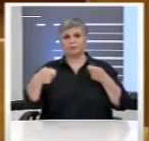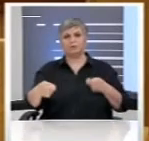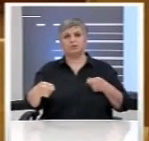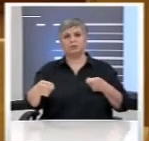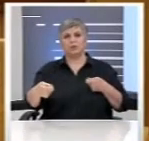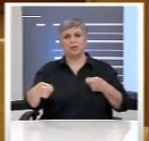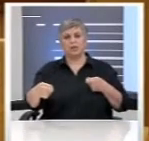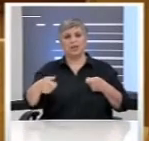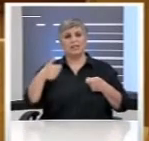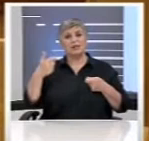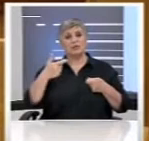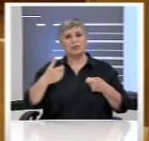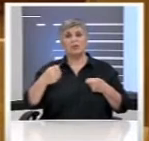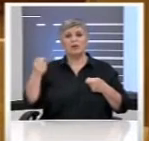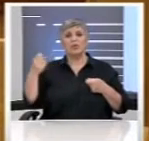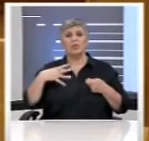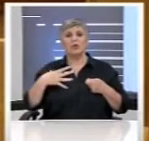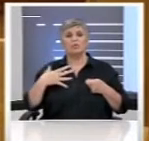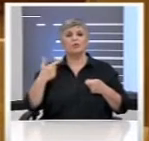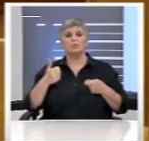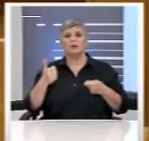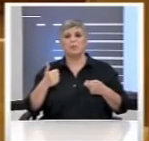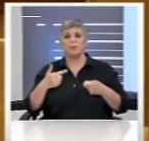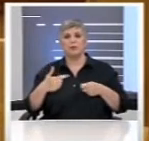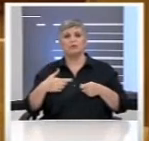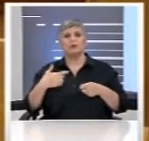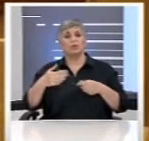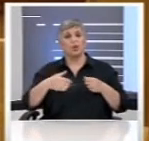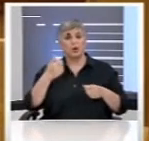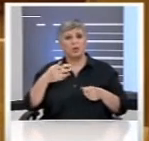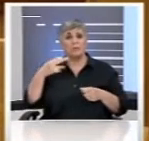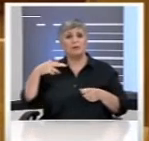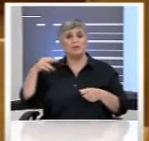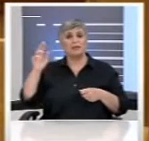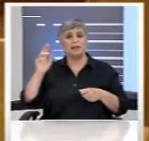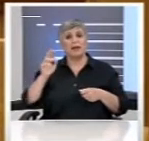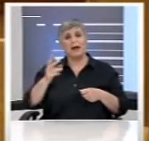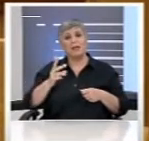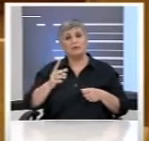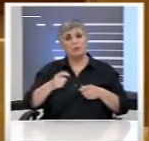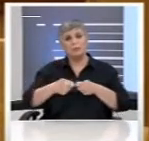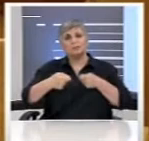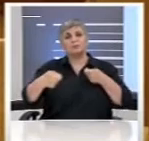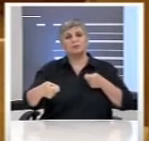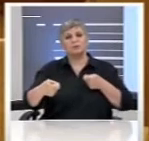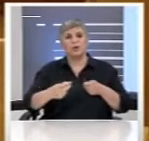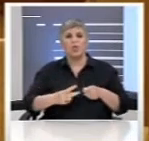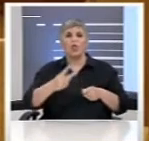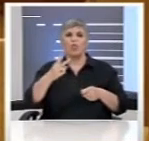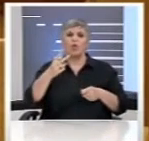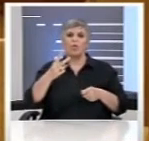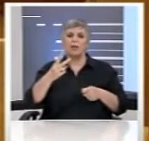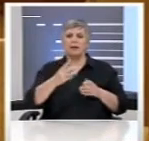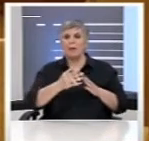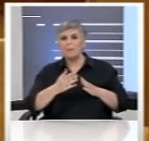και περίοδος χάριτος της αποπληρωμής τόκων κατά 12 με 15 έτη. Είναι